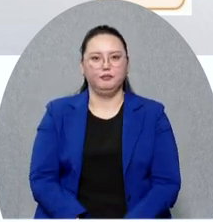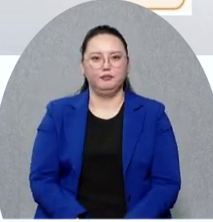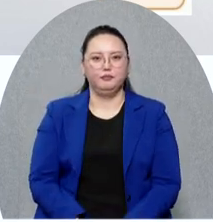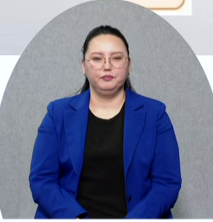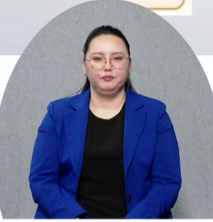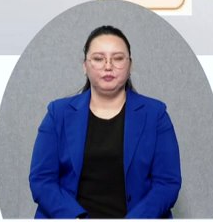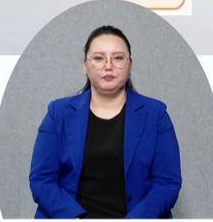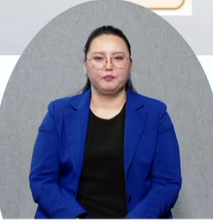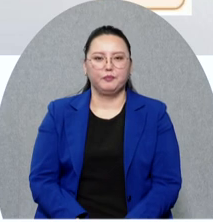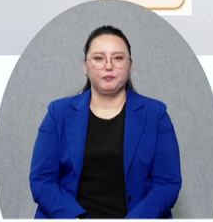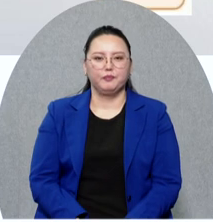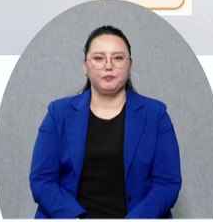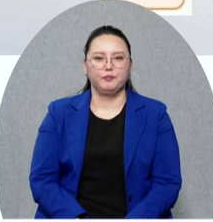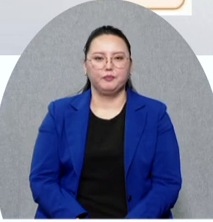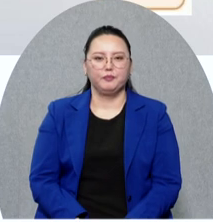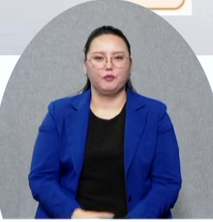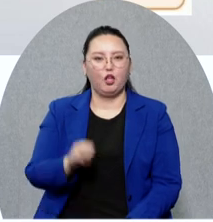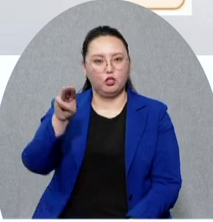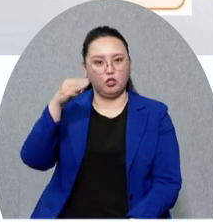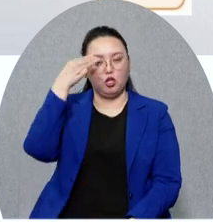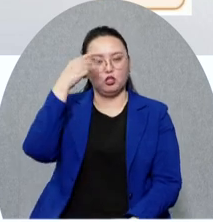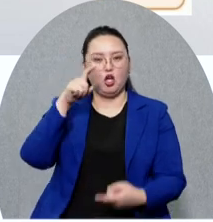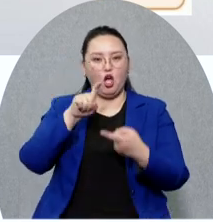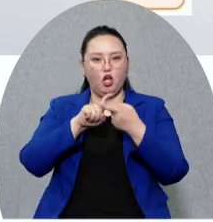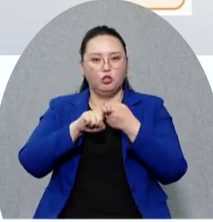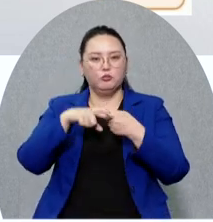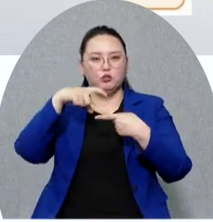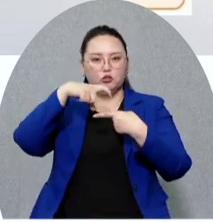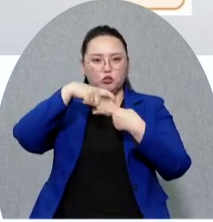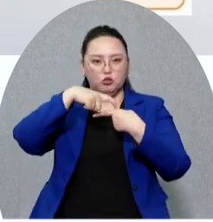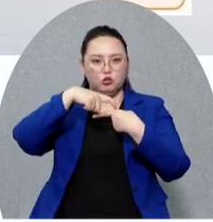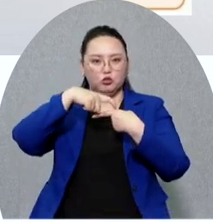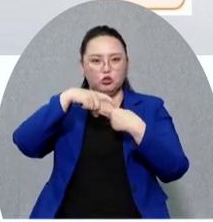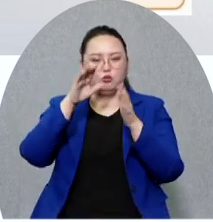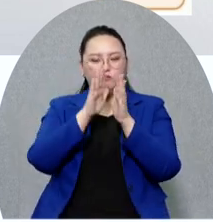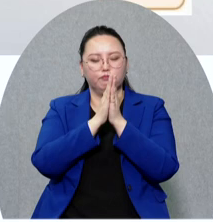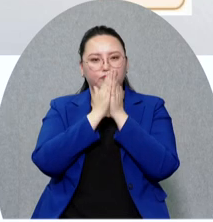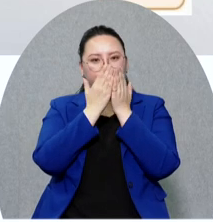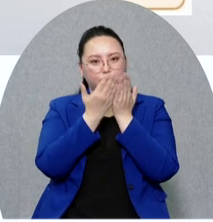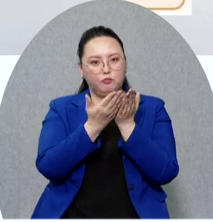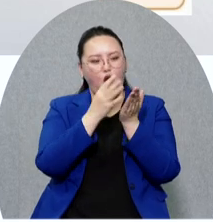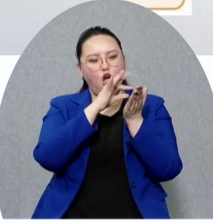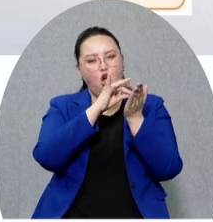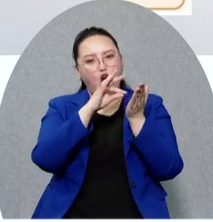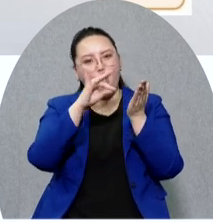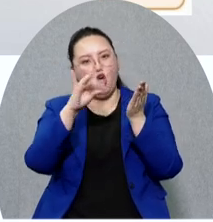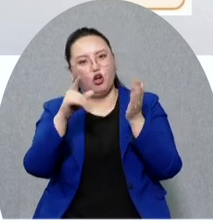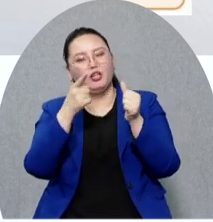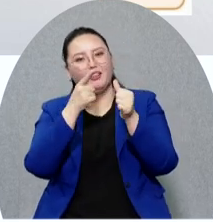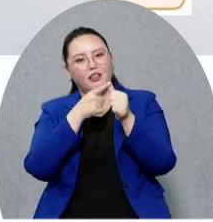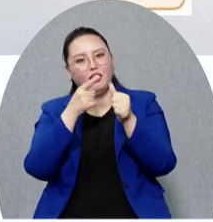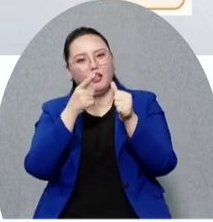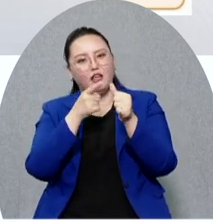үтсэн байгаа лээ. За тодхон холбох нөхцлүүд сурах бичгүүдэд бол өөр өөр нэрээр тохиолдох нь бол